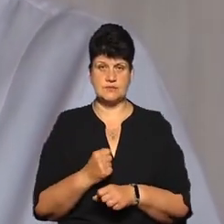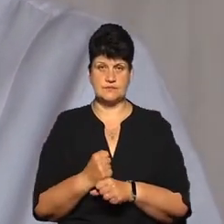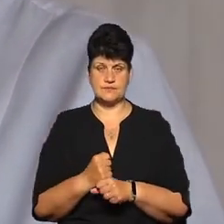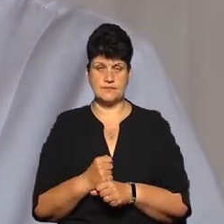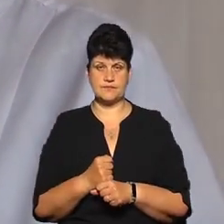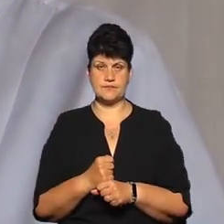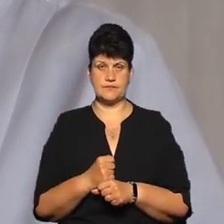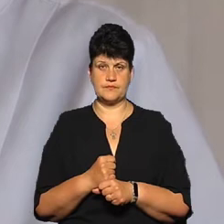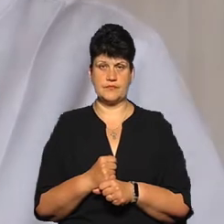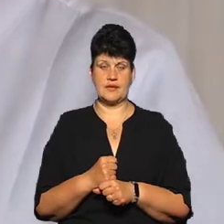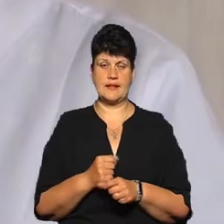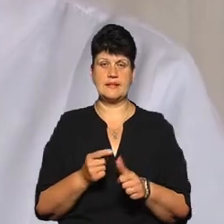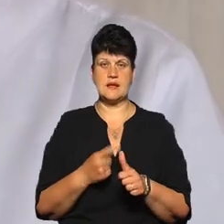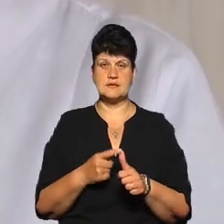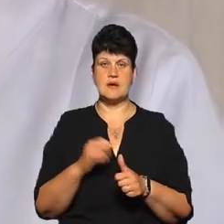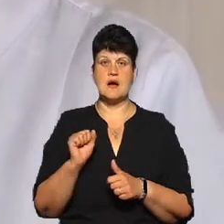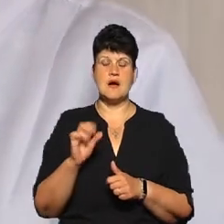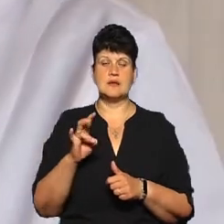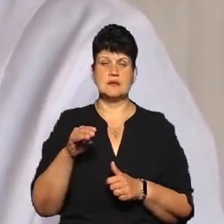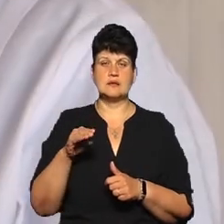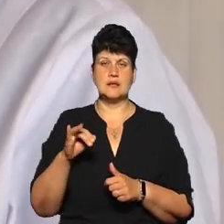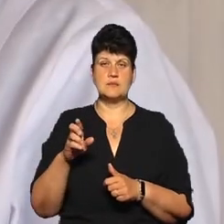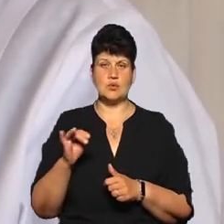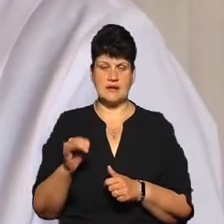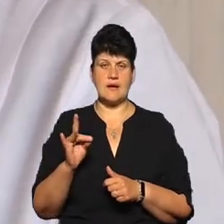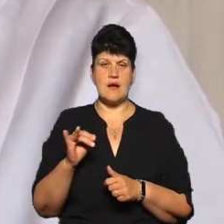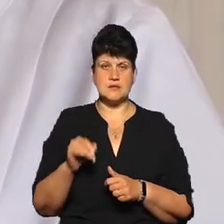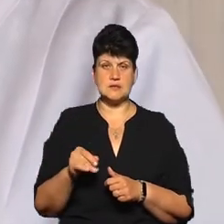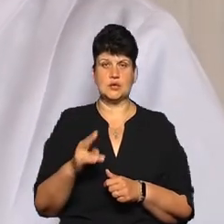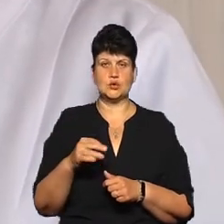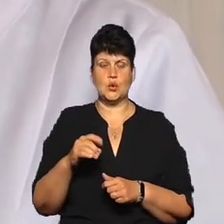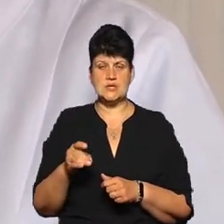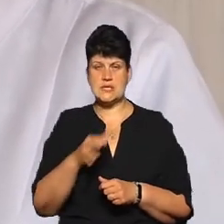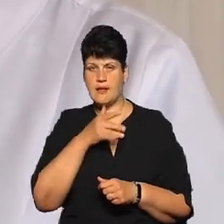назва антибіотика, кратність, доза і термін прийняття цього